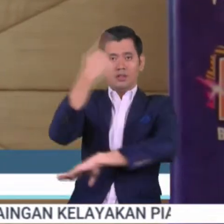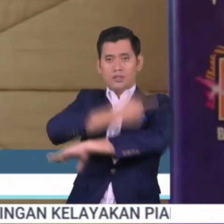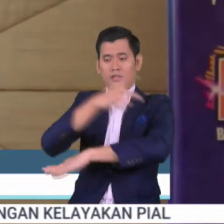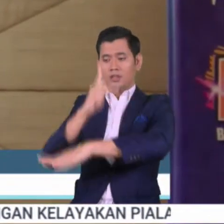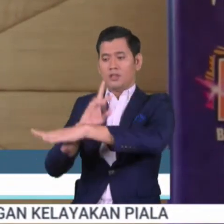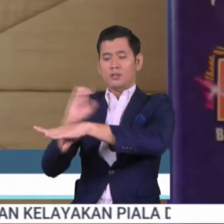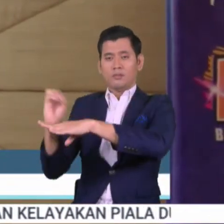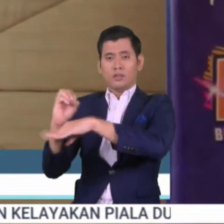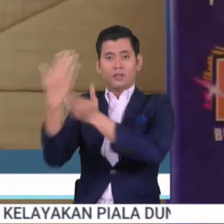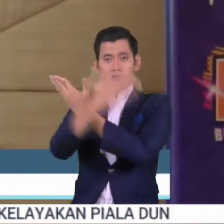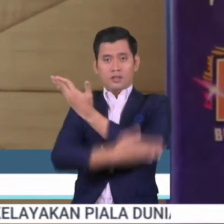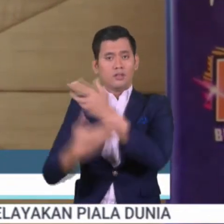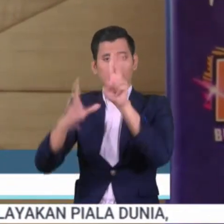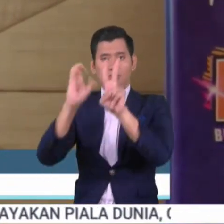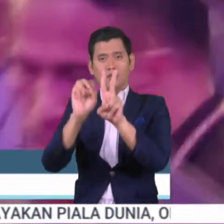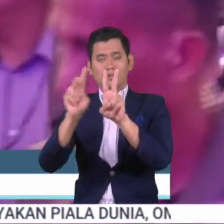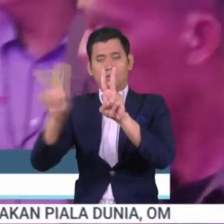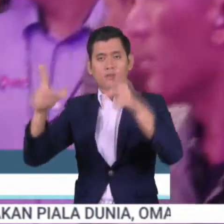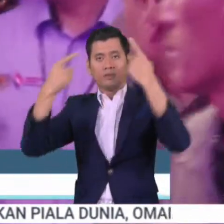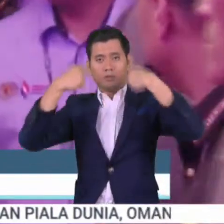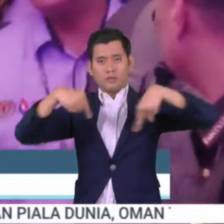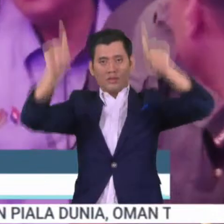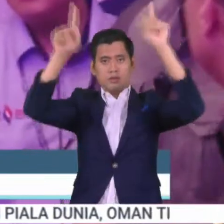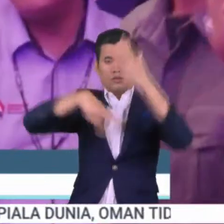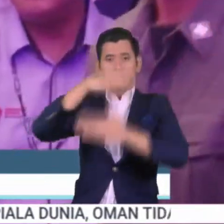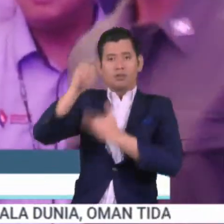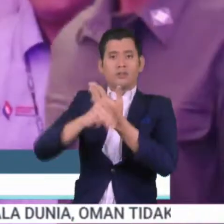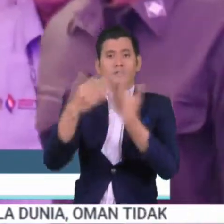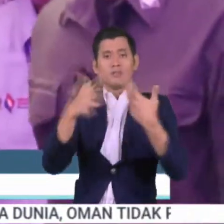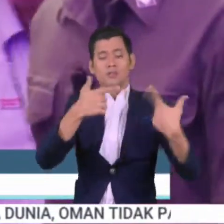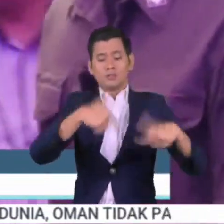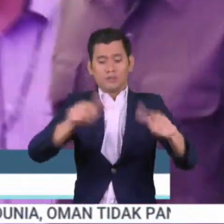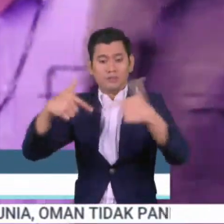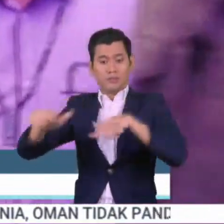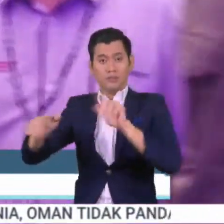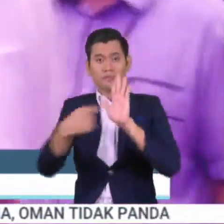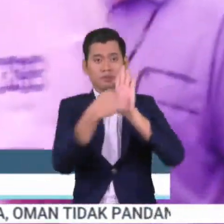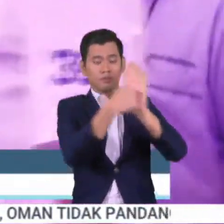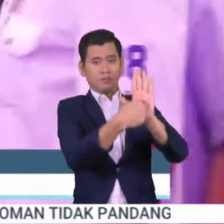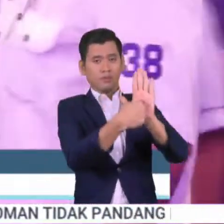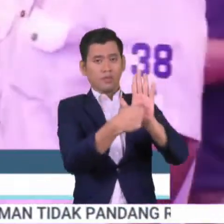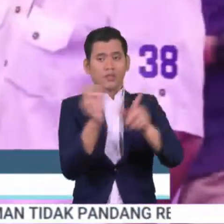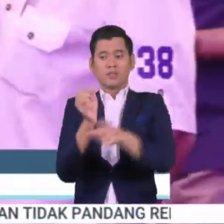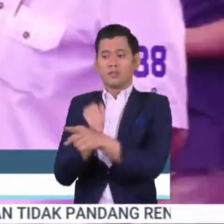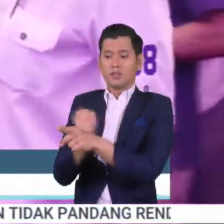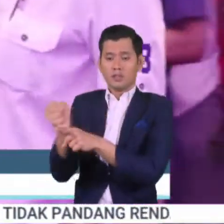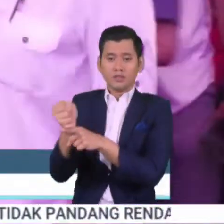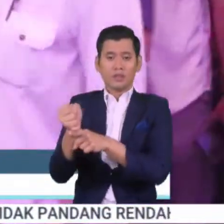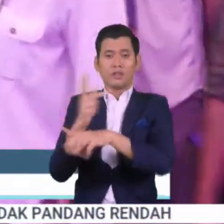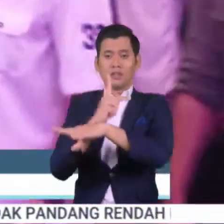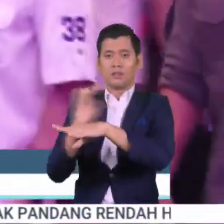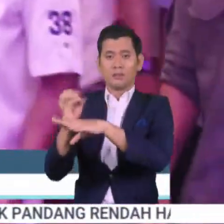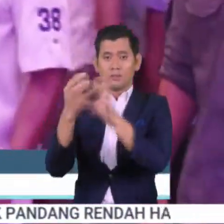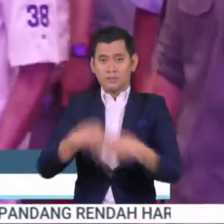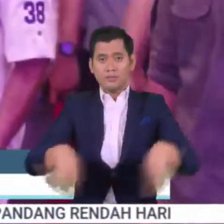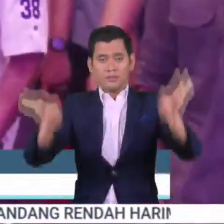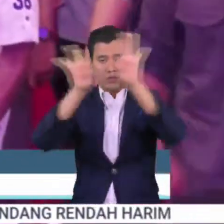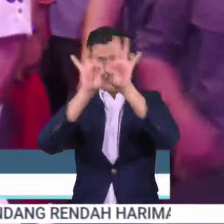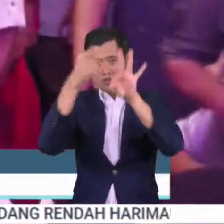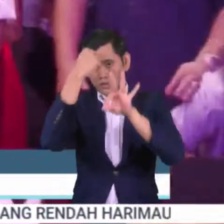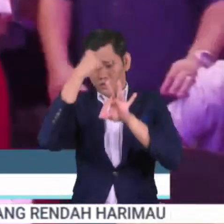Negara 2023, yang mana kejayaan kepada program yang telah dilaksanakan menunjukkan sektor koperasi merupakan sektor penting